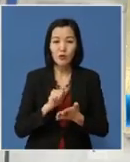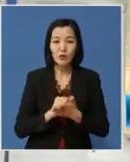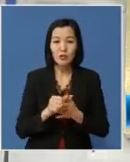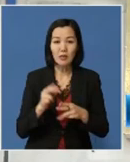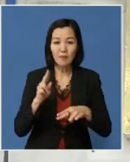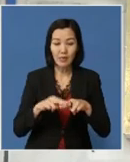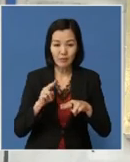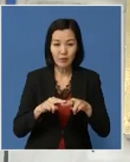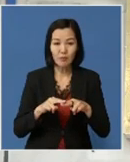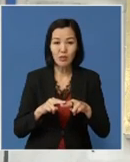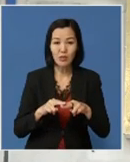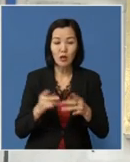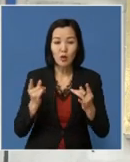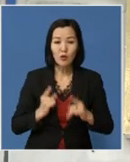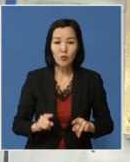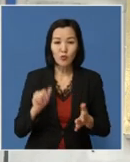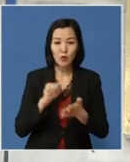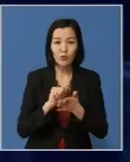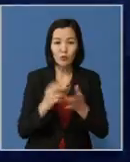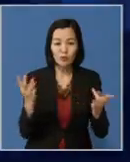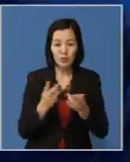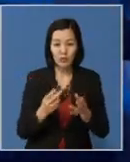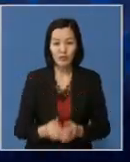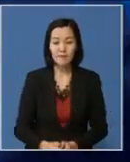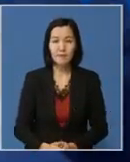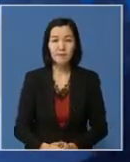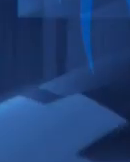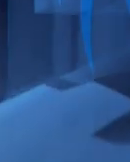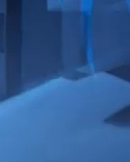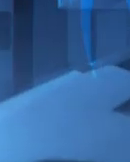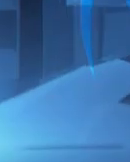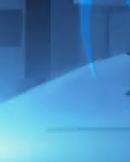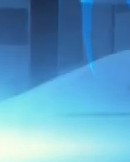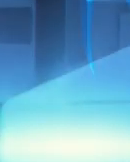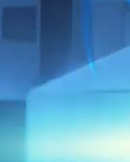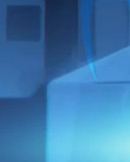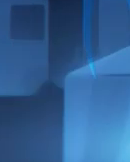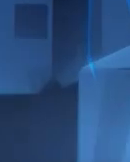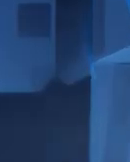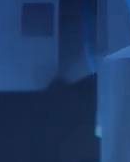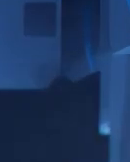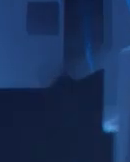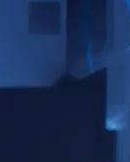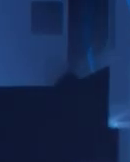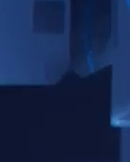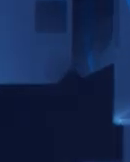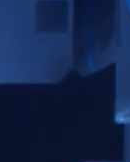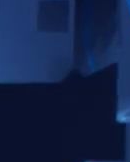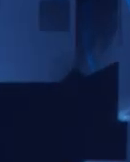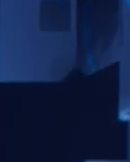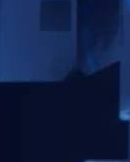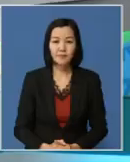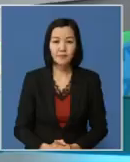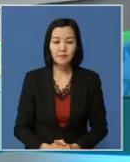пен балалардың туу туралы куәліктері болса жеткілікті. Кәмшат Мұхамеджан, Ғабит Қабдырахман, Жетісу арнасы, Талдықорған.